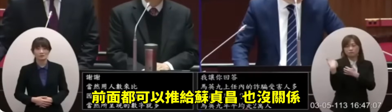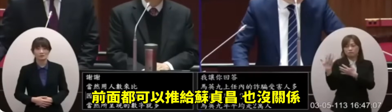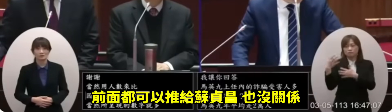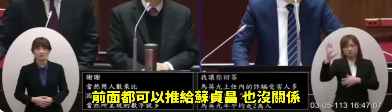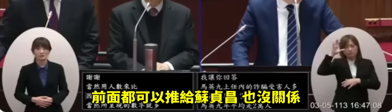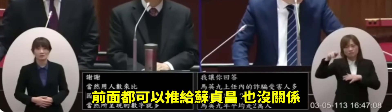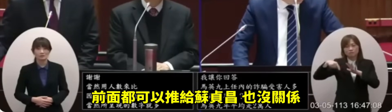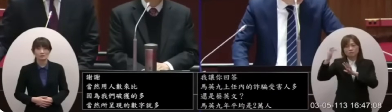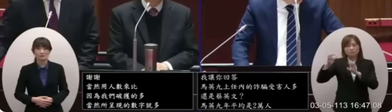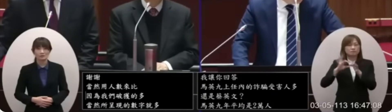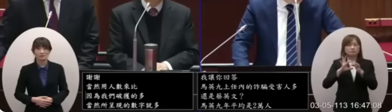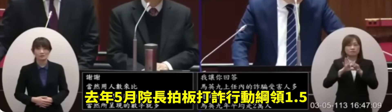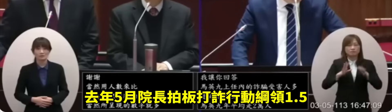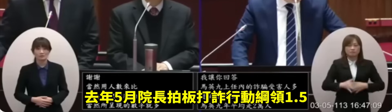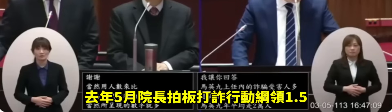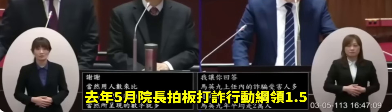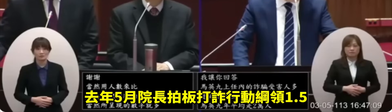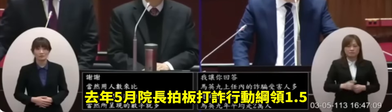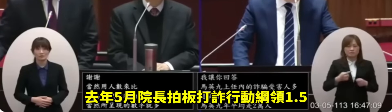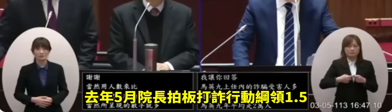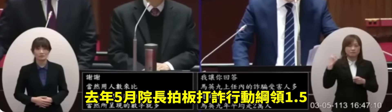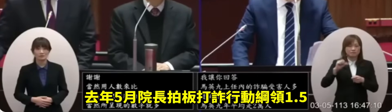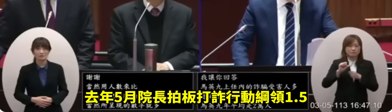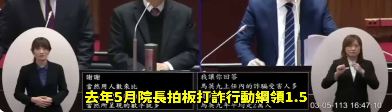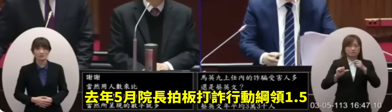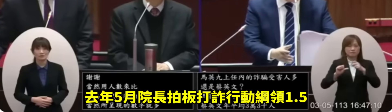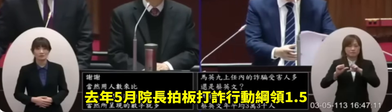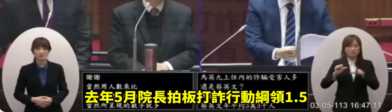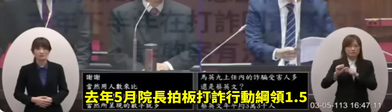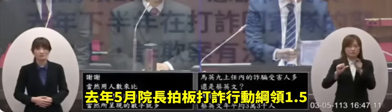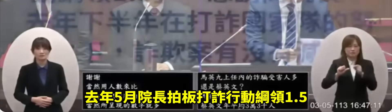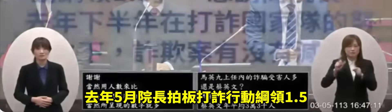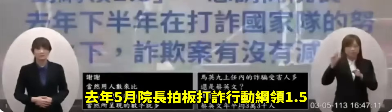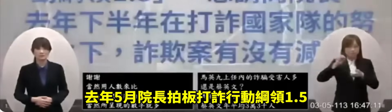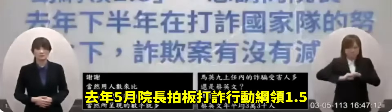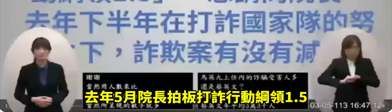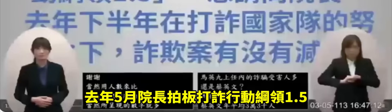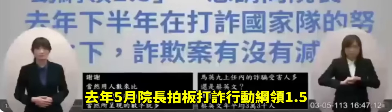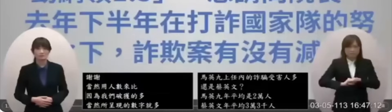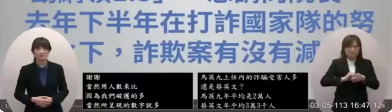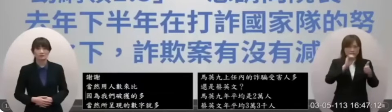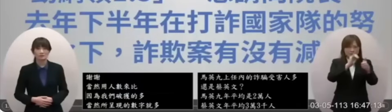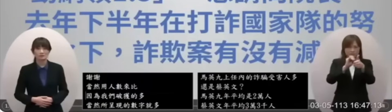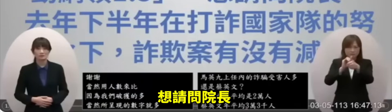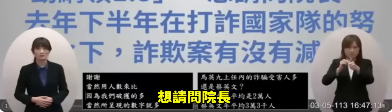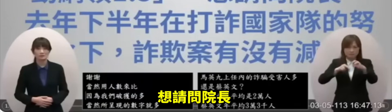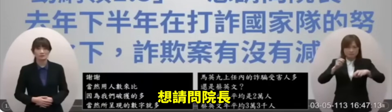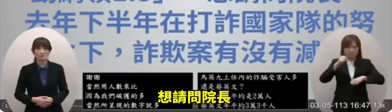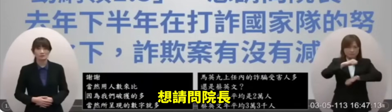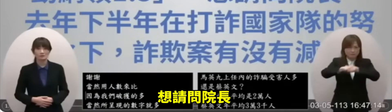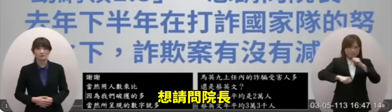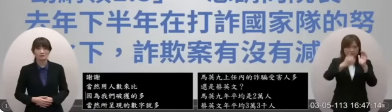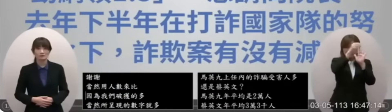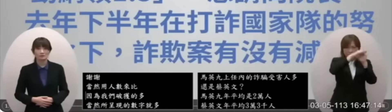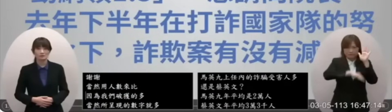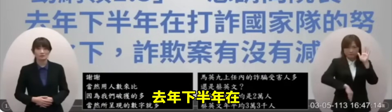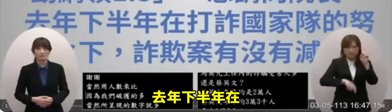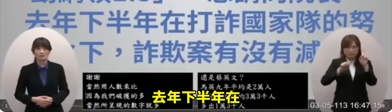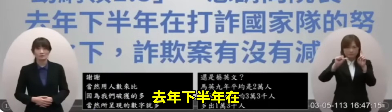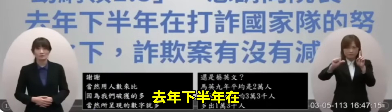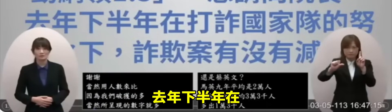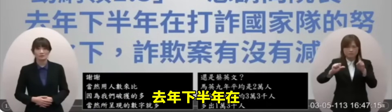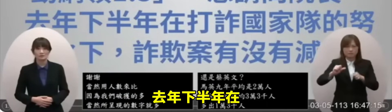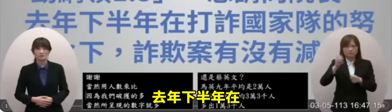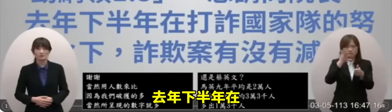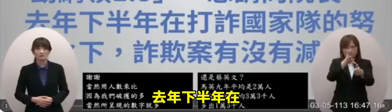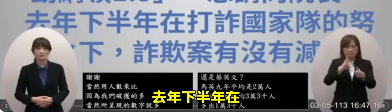贞昌也没关系了哈。去年五月，院长拍板打诈行动纲领1.5，想请问院长，去年